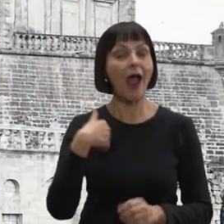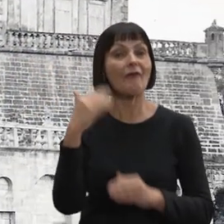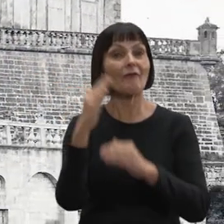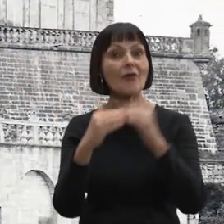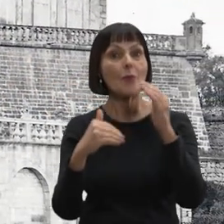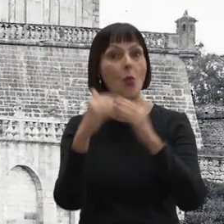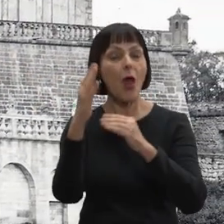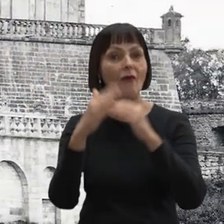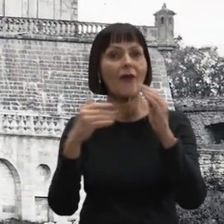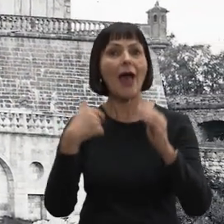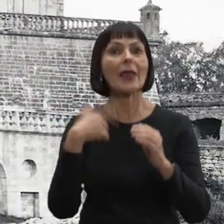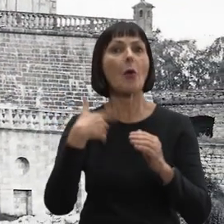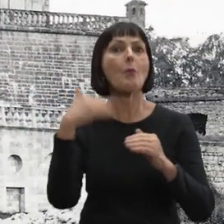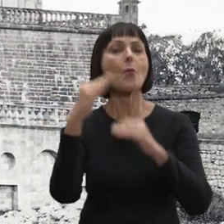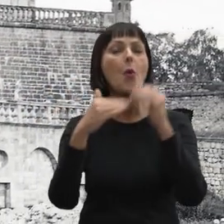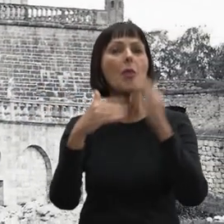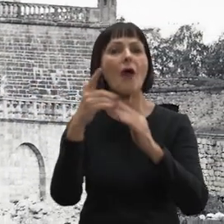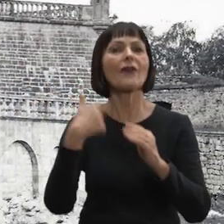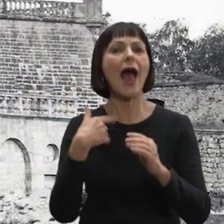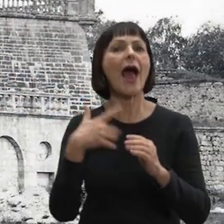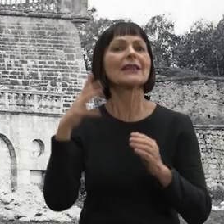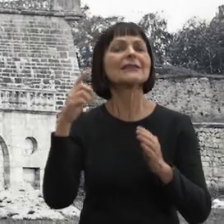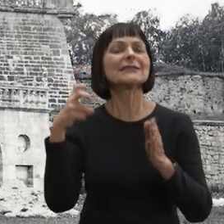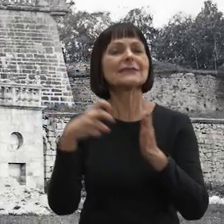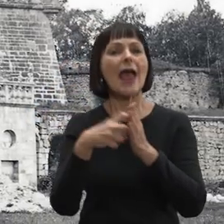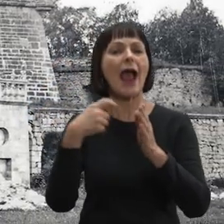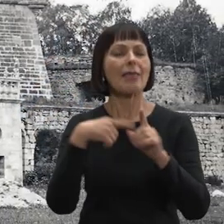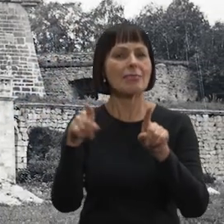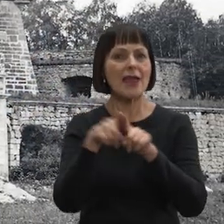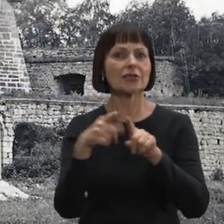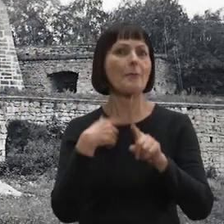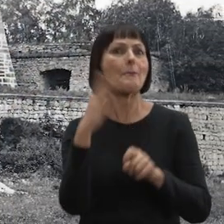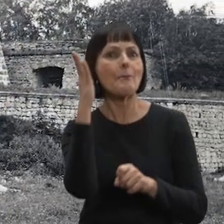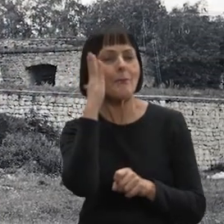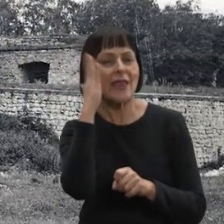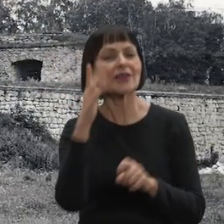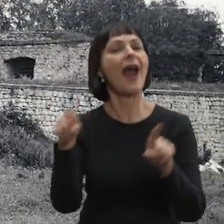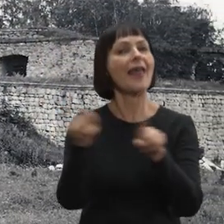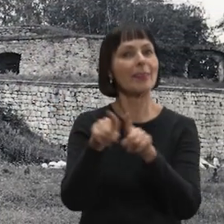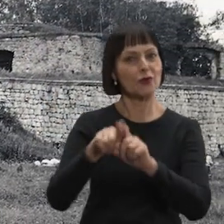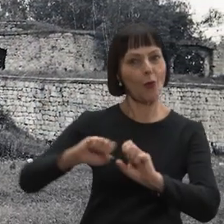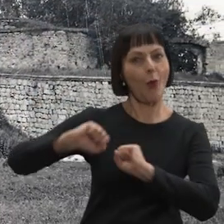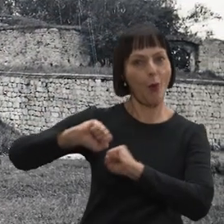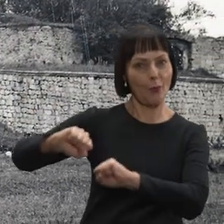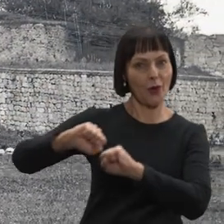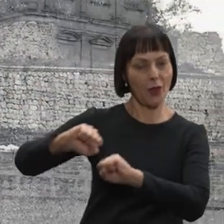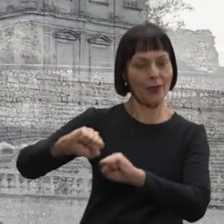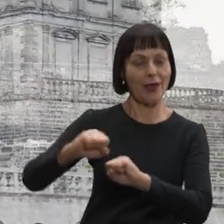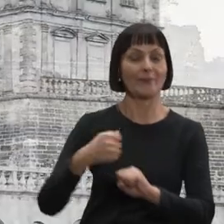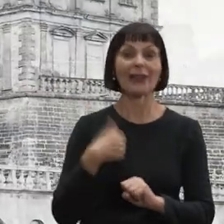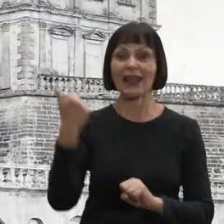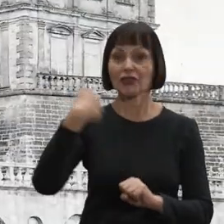układzie Palazzo in Fortezza, a więc jako budowla mająca zarówno cechy rezydencjonalne, jak i obronne. W